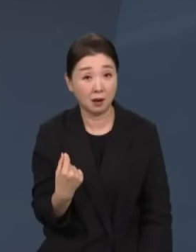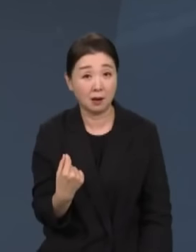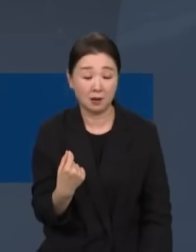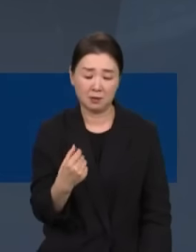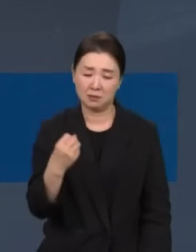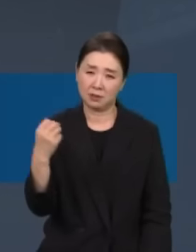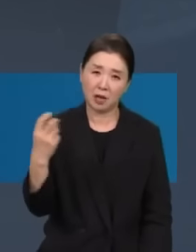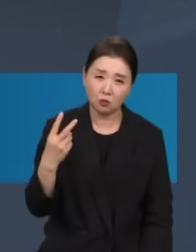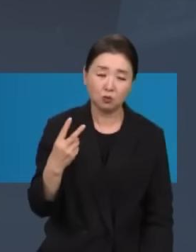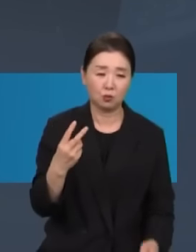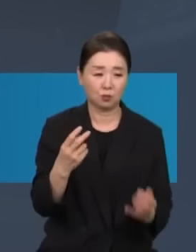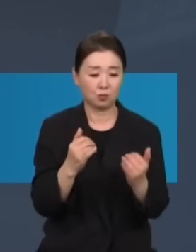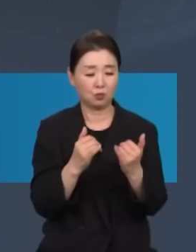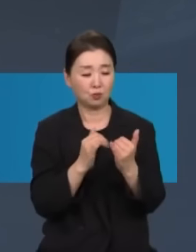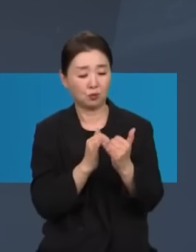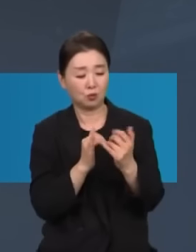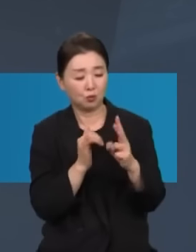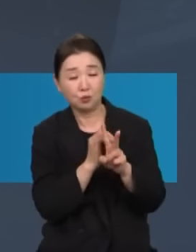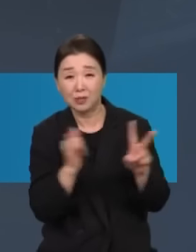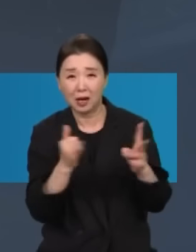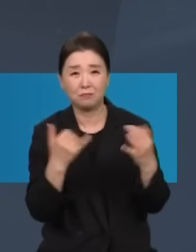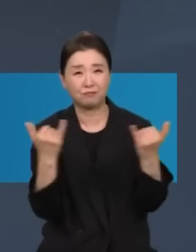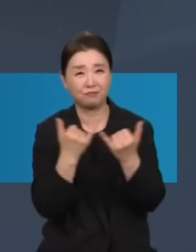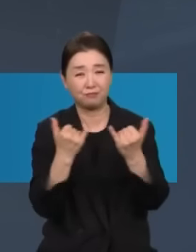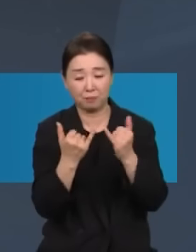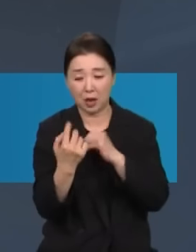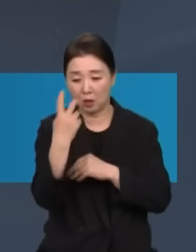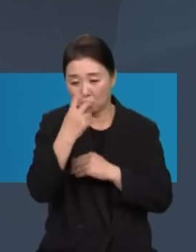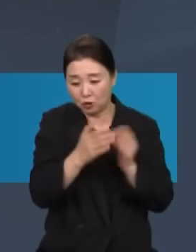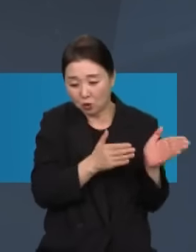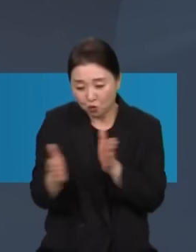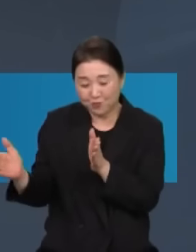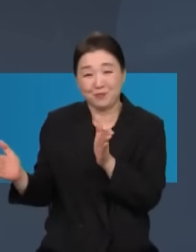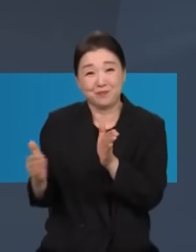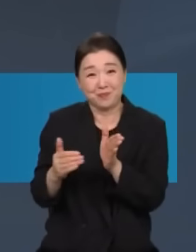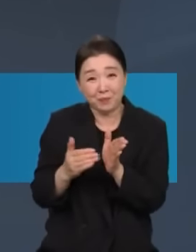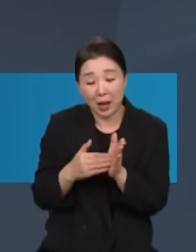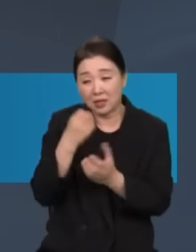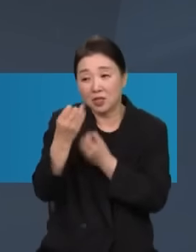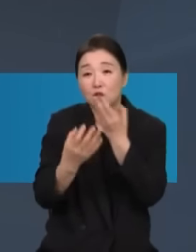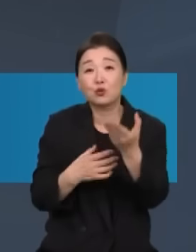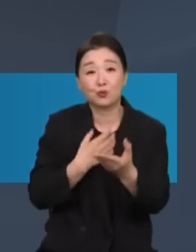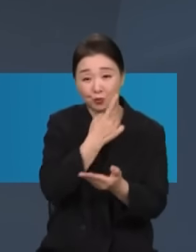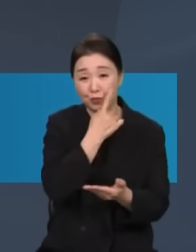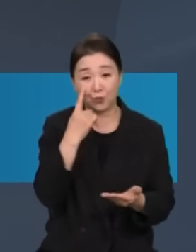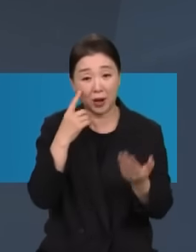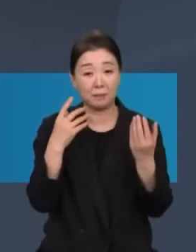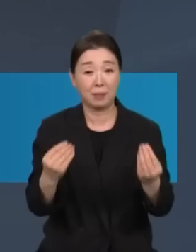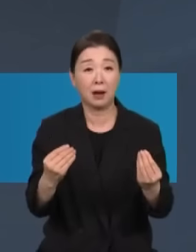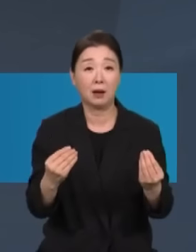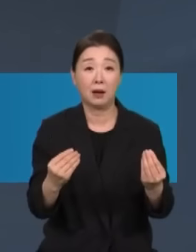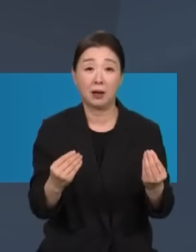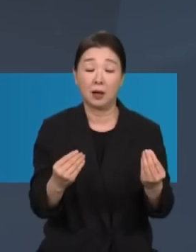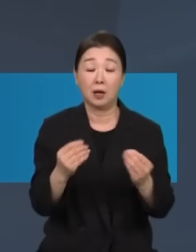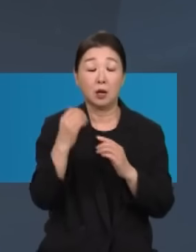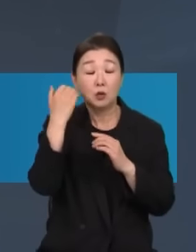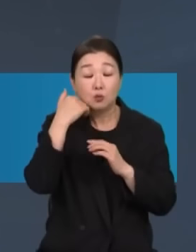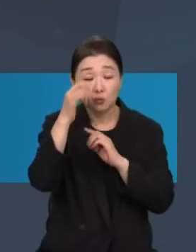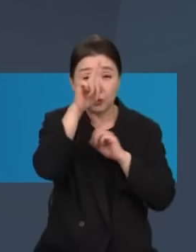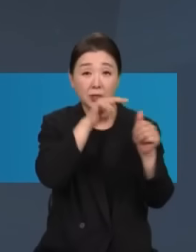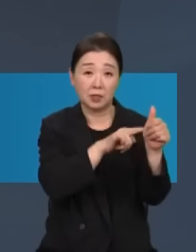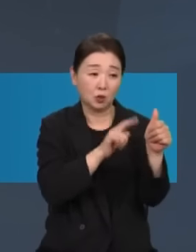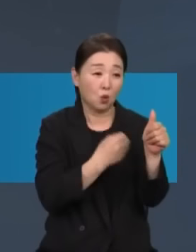더 자주 두 사람이 소통하며 수사에 대비했을 의혹이 제게 되는 진수를 저희가 확인했습니다 바로 이종호